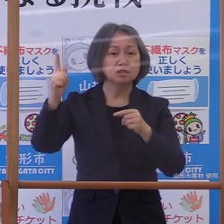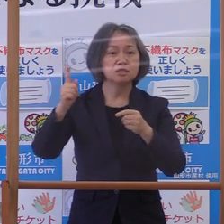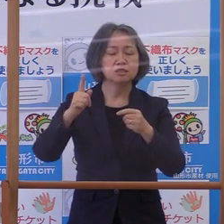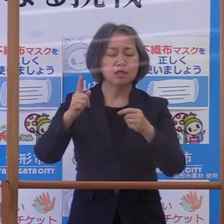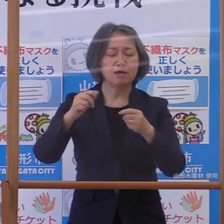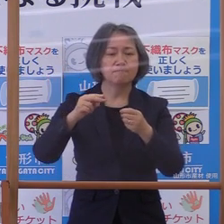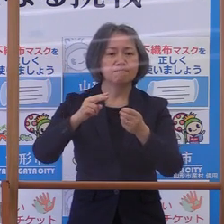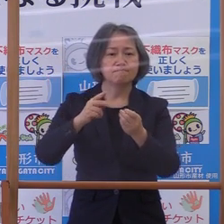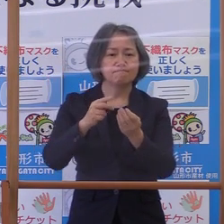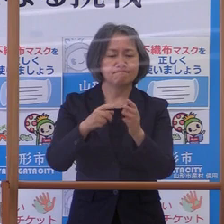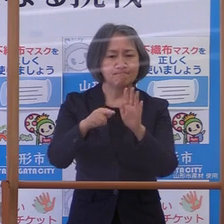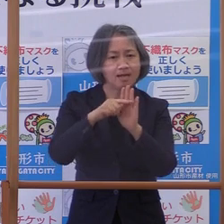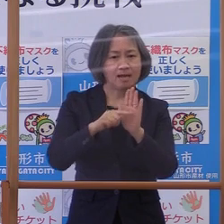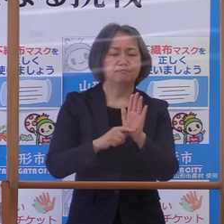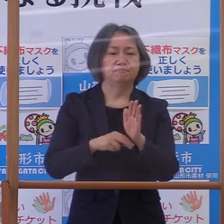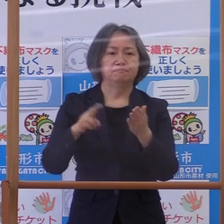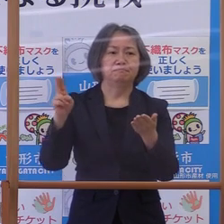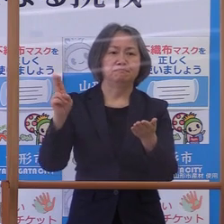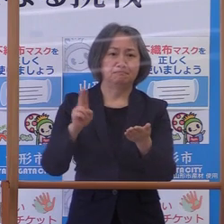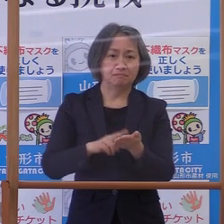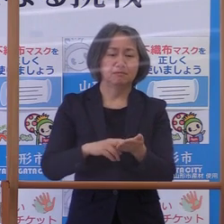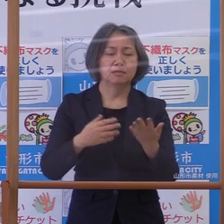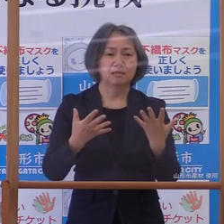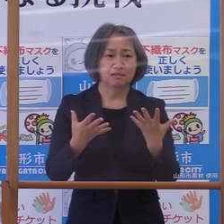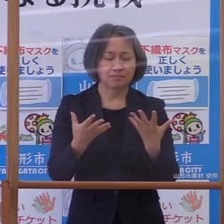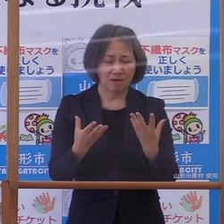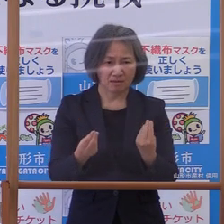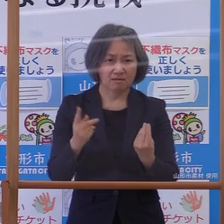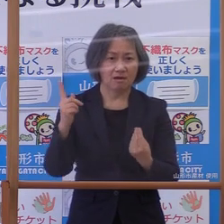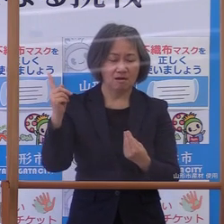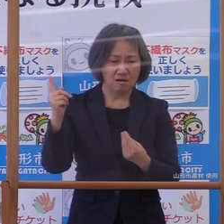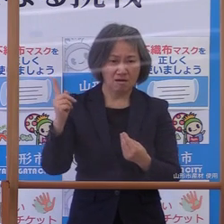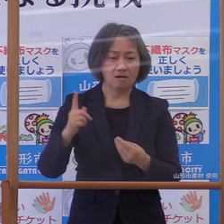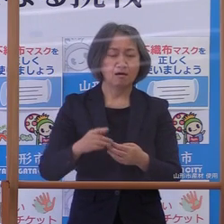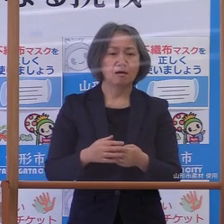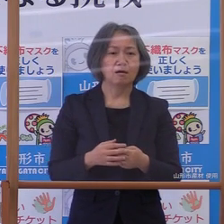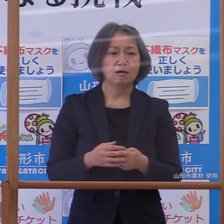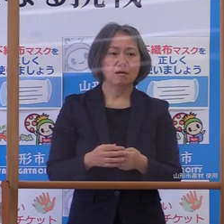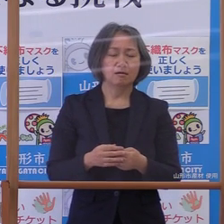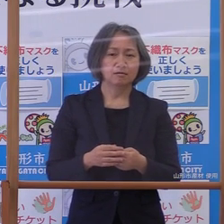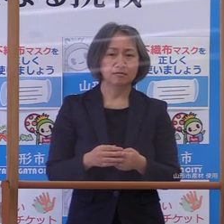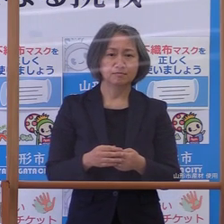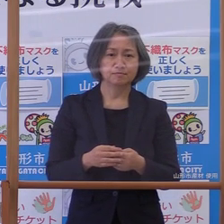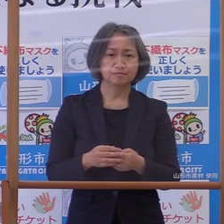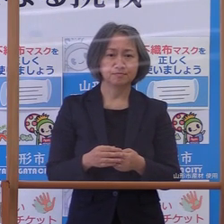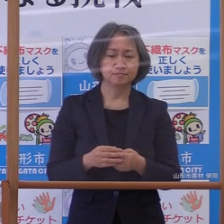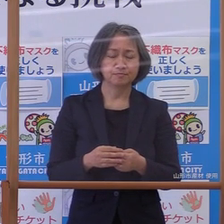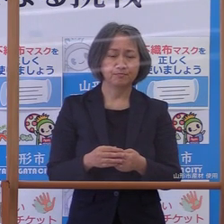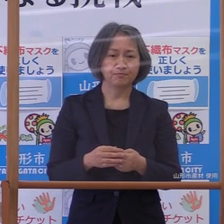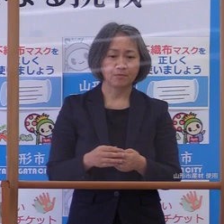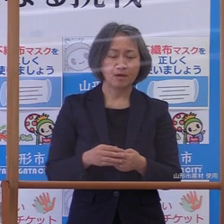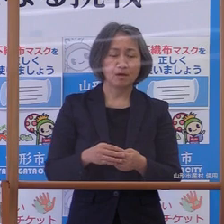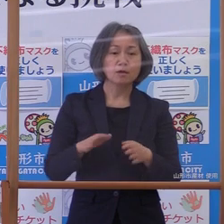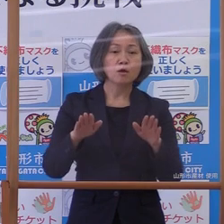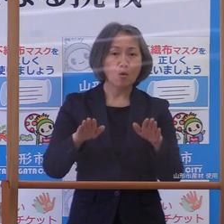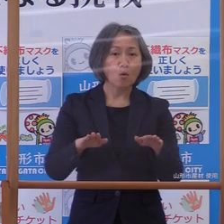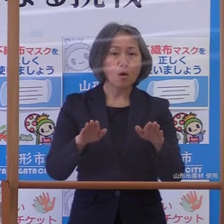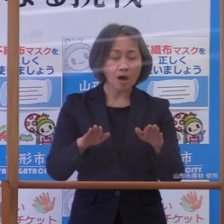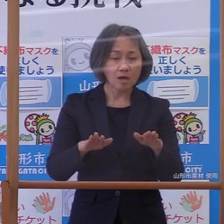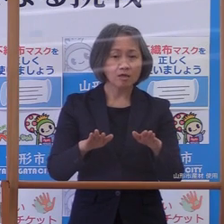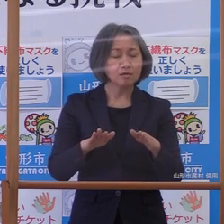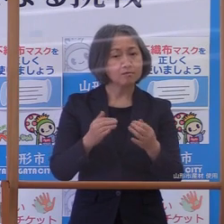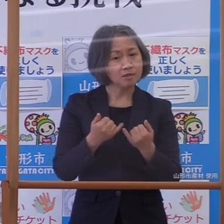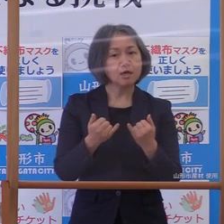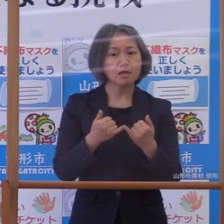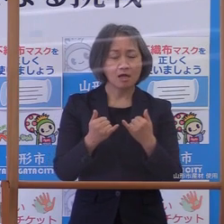用状況を踏まえた今後の LINE サービス等の利用の際の考え方ということでガイドラインを示して、今回のような個人